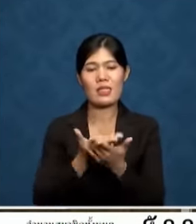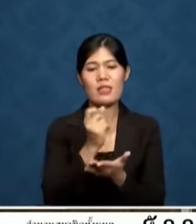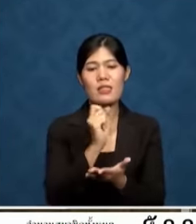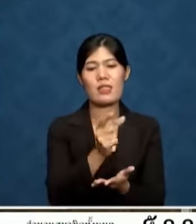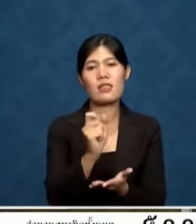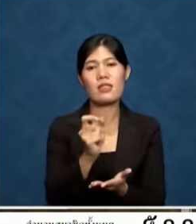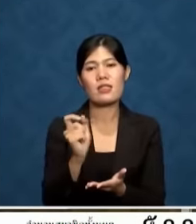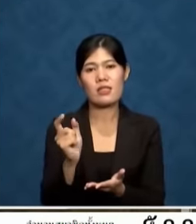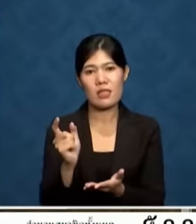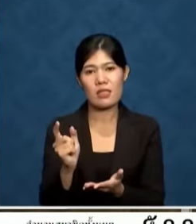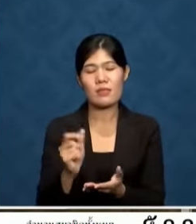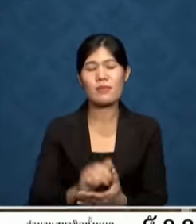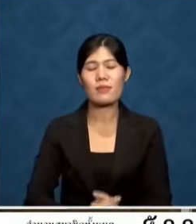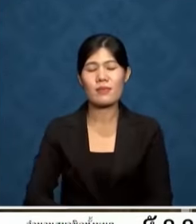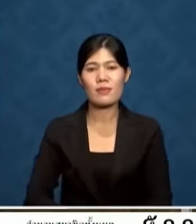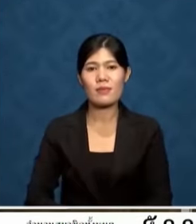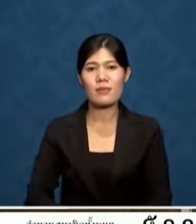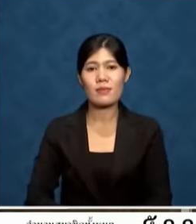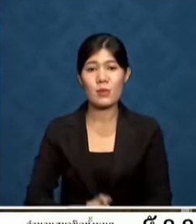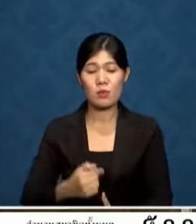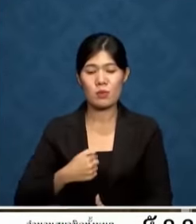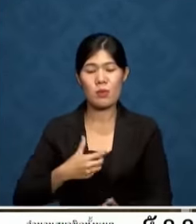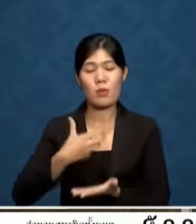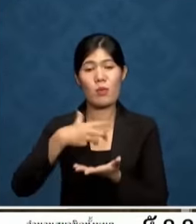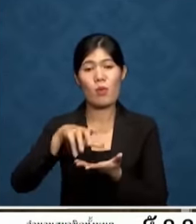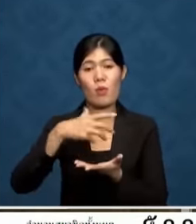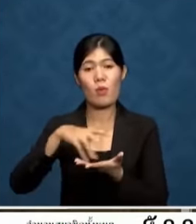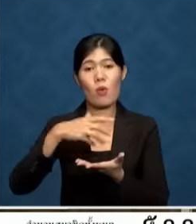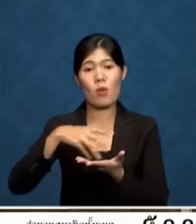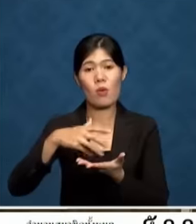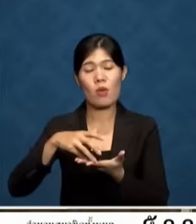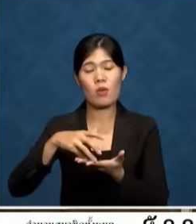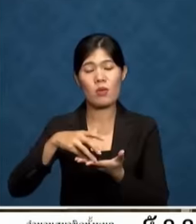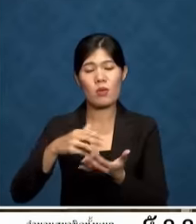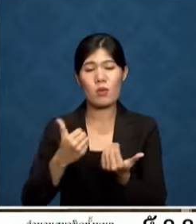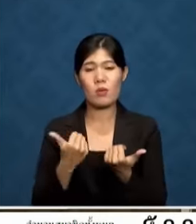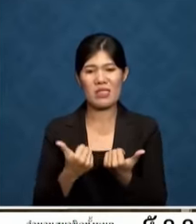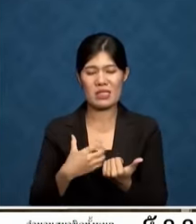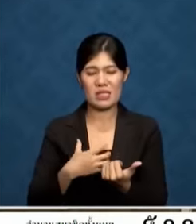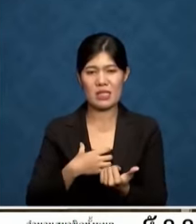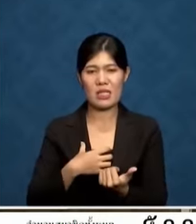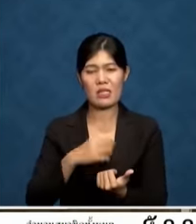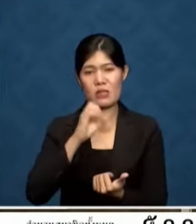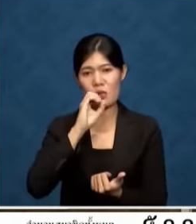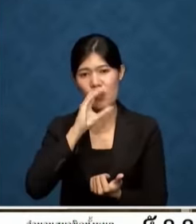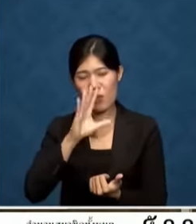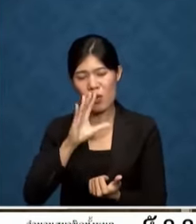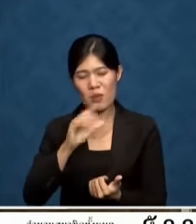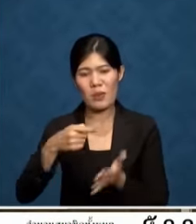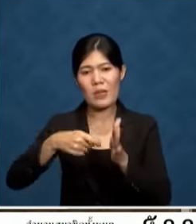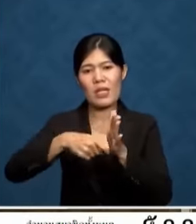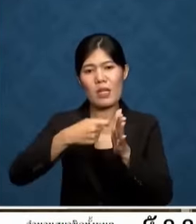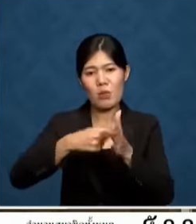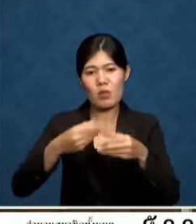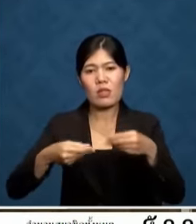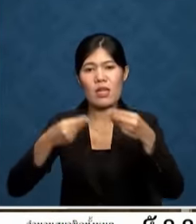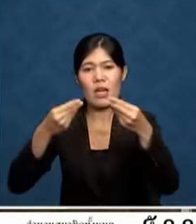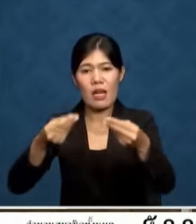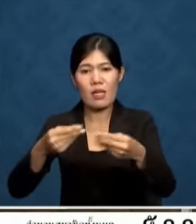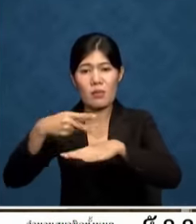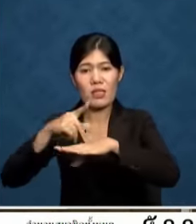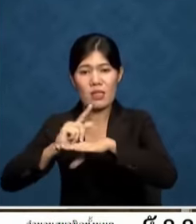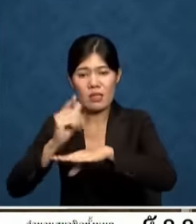ไปที่พูดมามาข้างต้นก็เพื่อที่จะกราบเรียนเป็นเหตุผลให้ท่านประธานได้เห็น